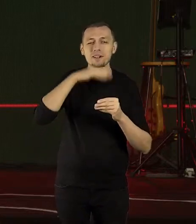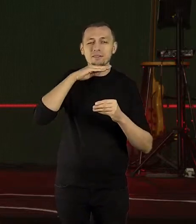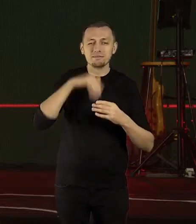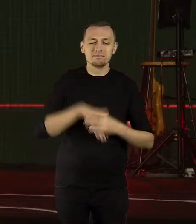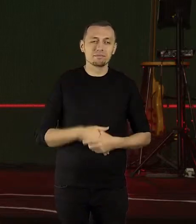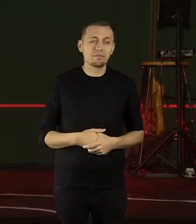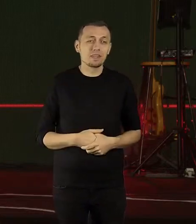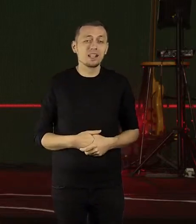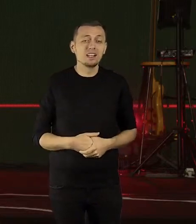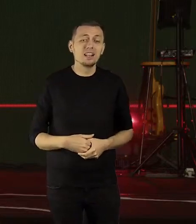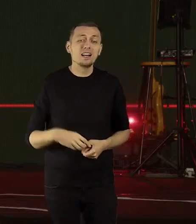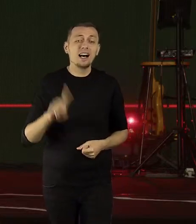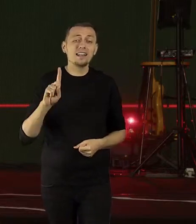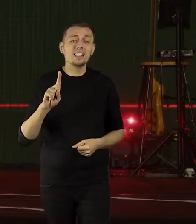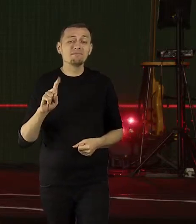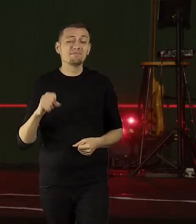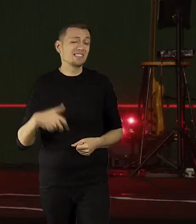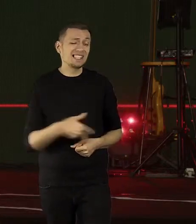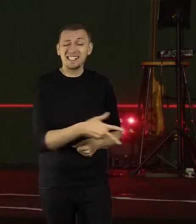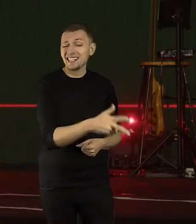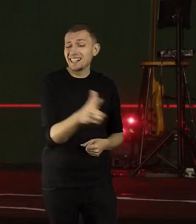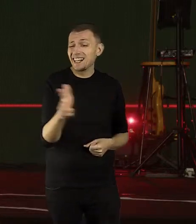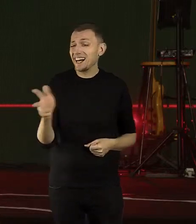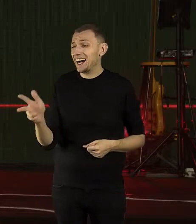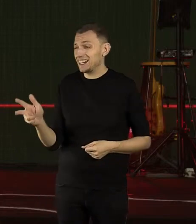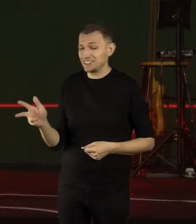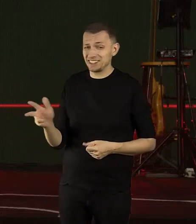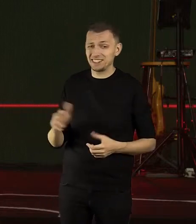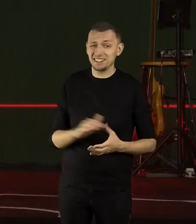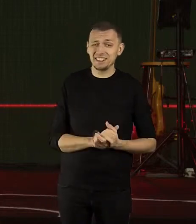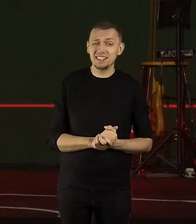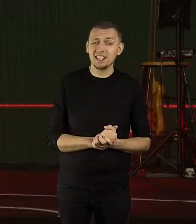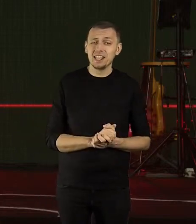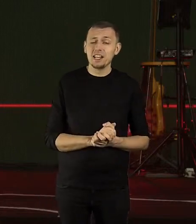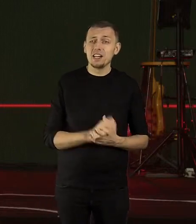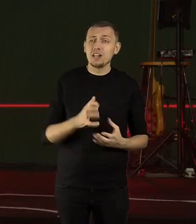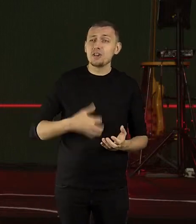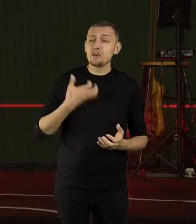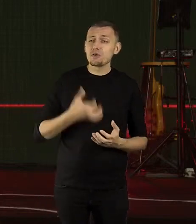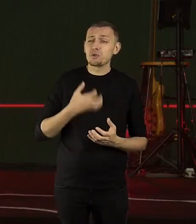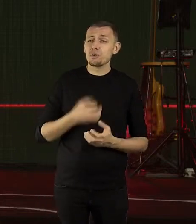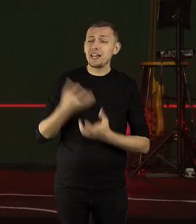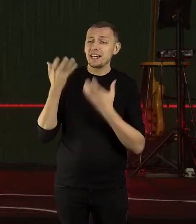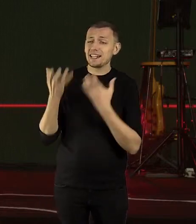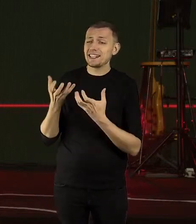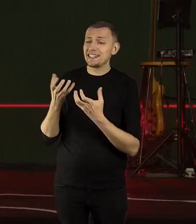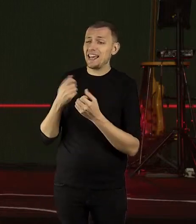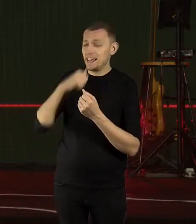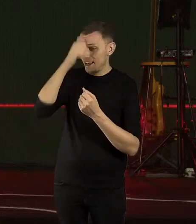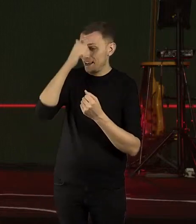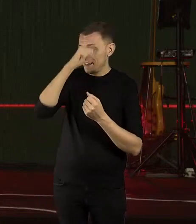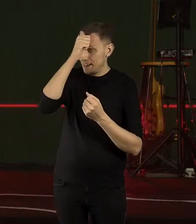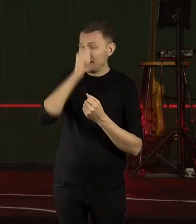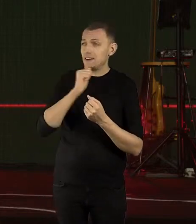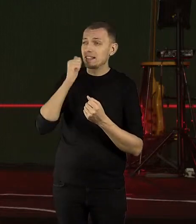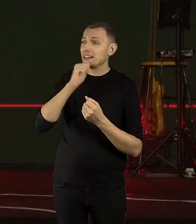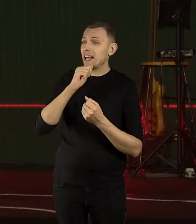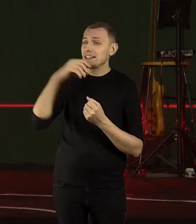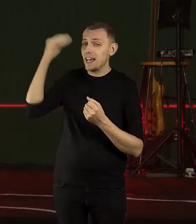wszyscy mamy tendencję do prywatyzacji Ewangelii. Tak bardzo, że nie widzimy tej